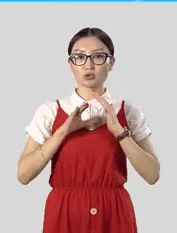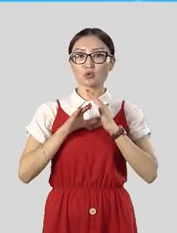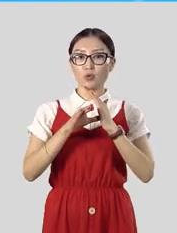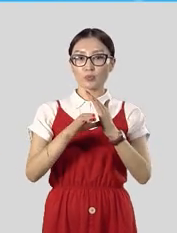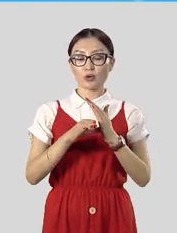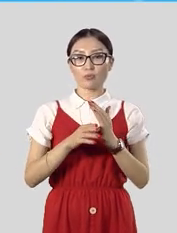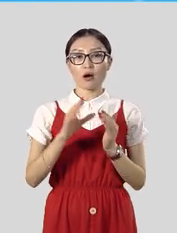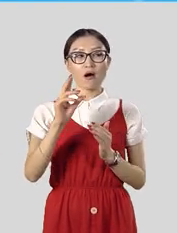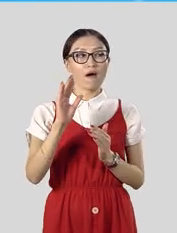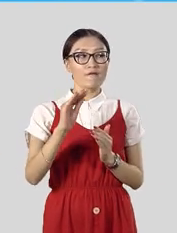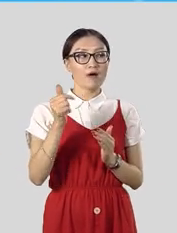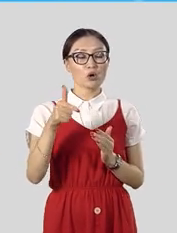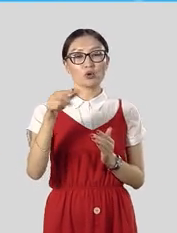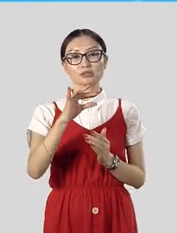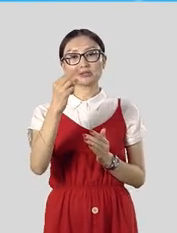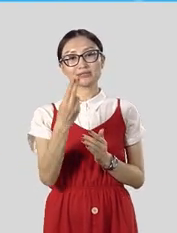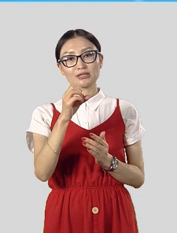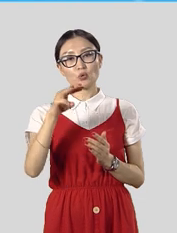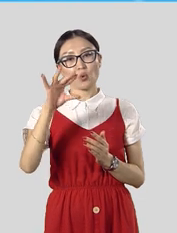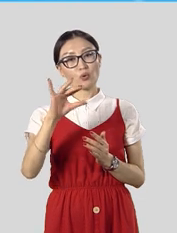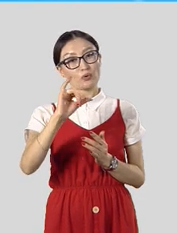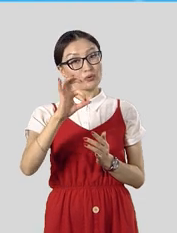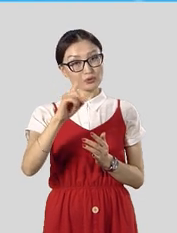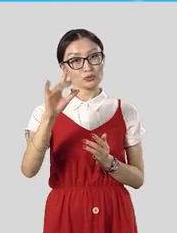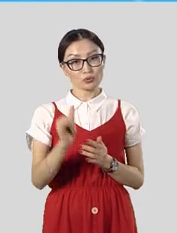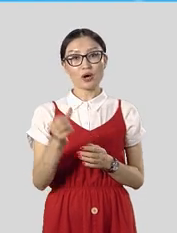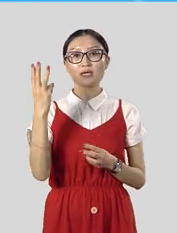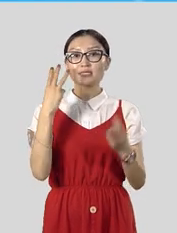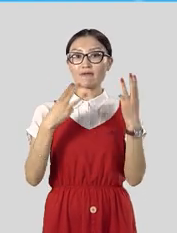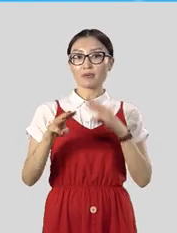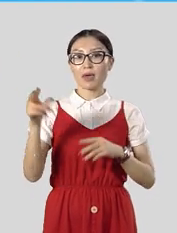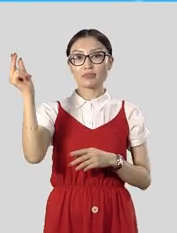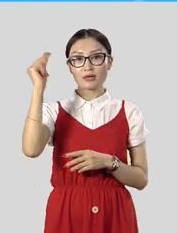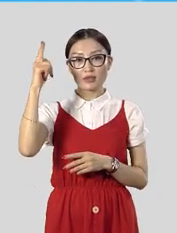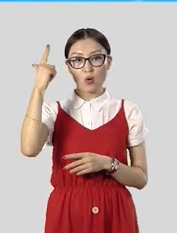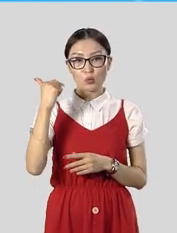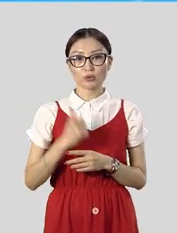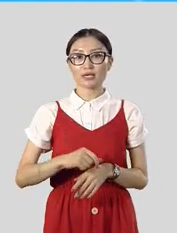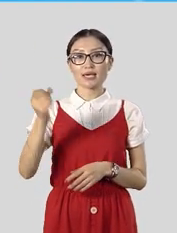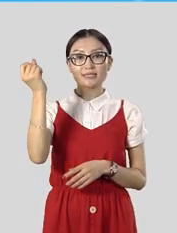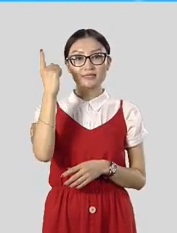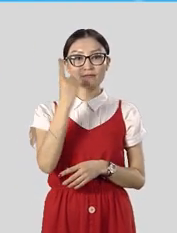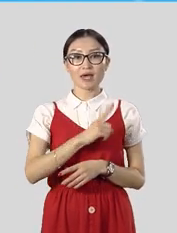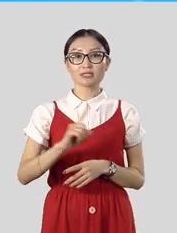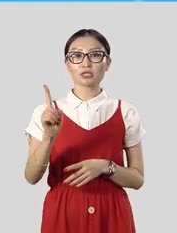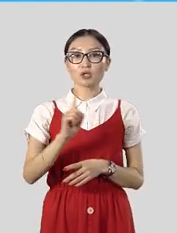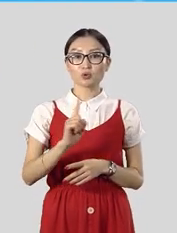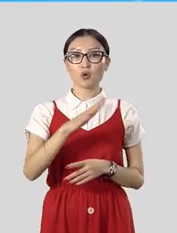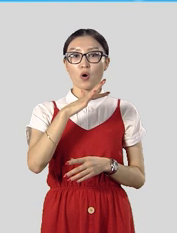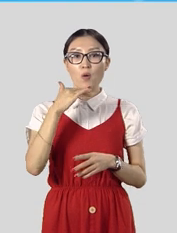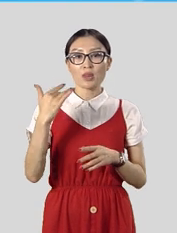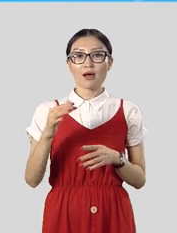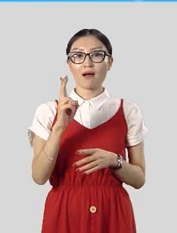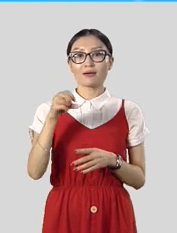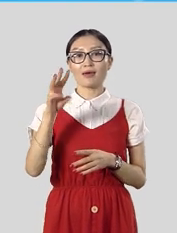к фагоцитозу. В современной науке известно, что примитивные